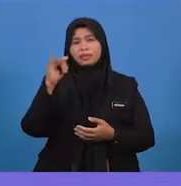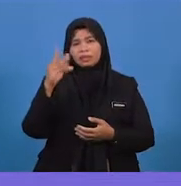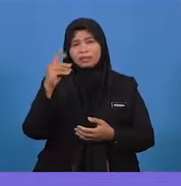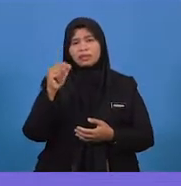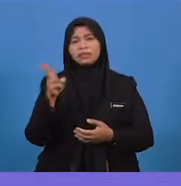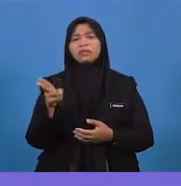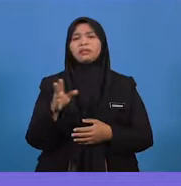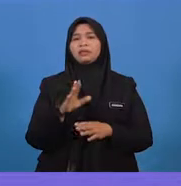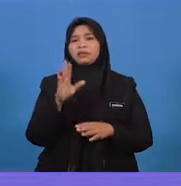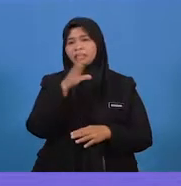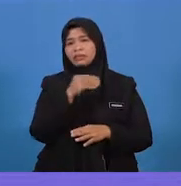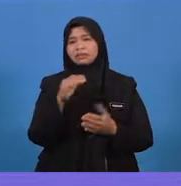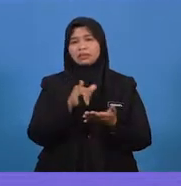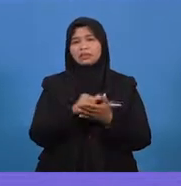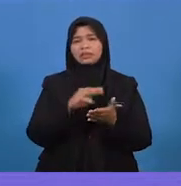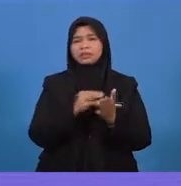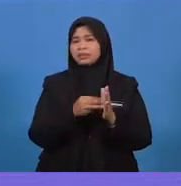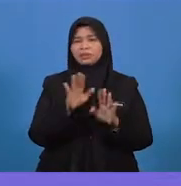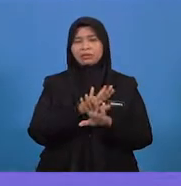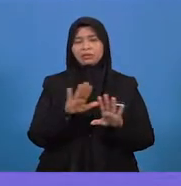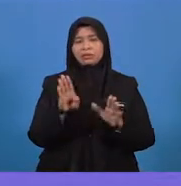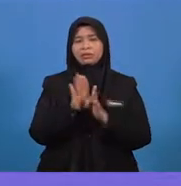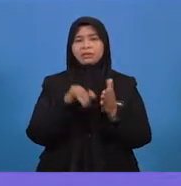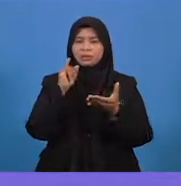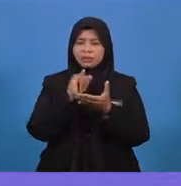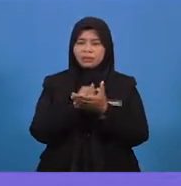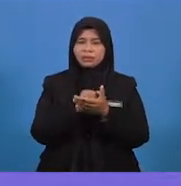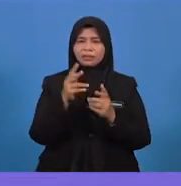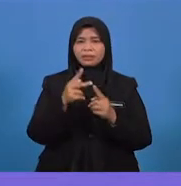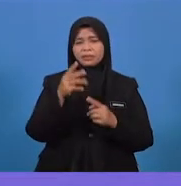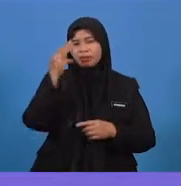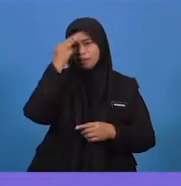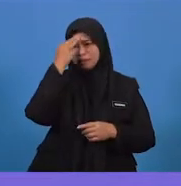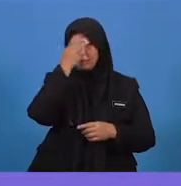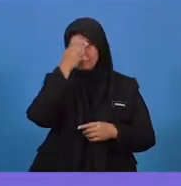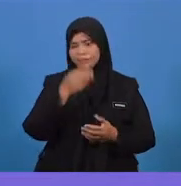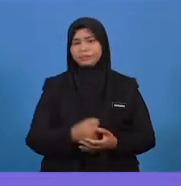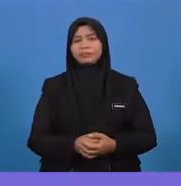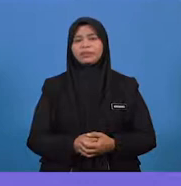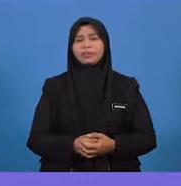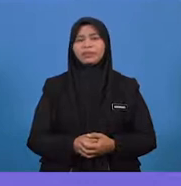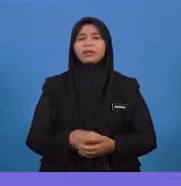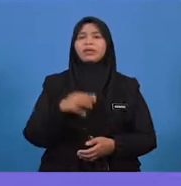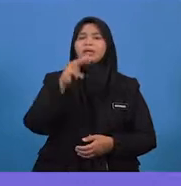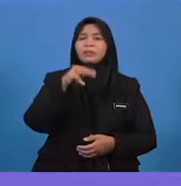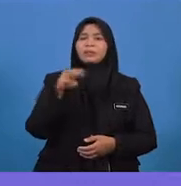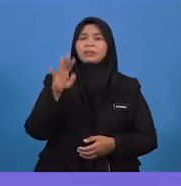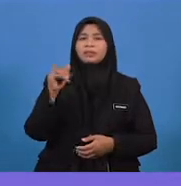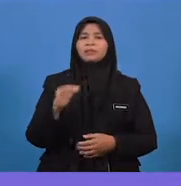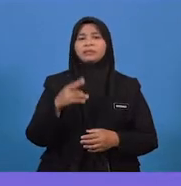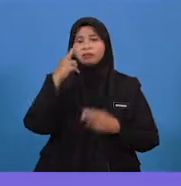sebagai beriman kepada malaikat. Na'udzubillahi min zalik. Murid-murid yang ustazah